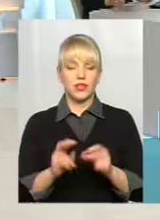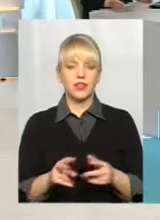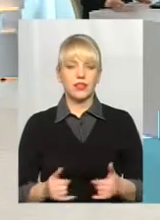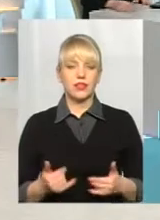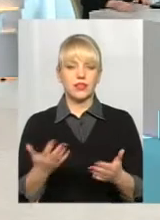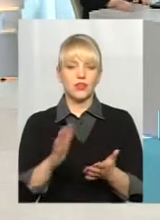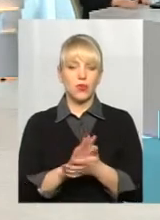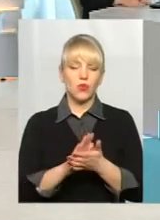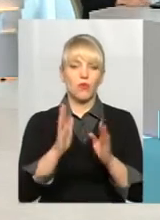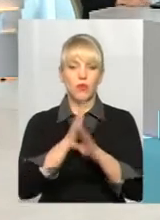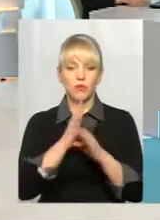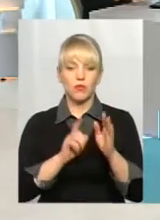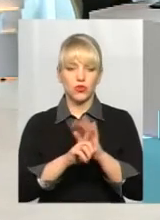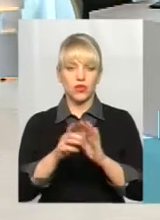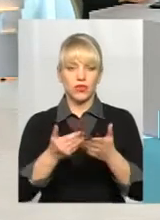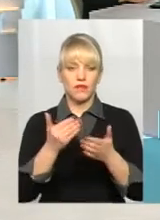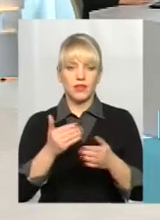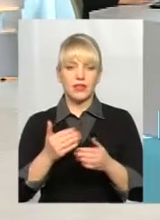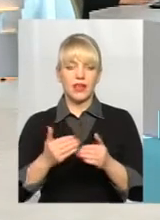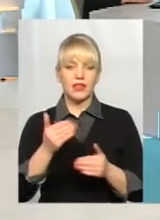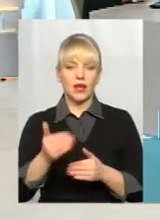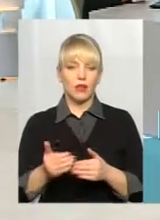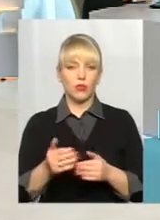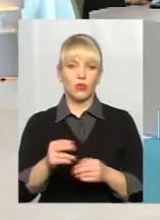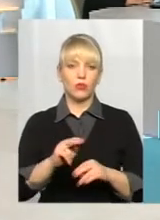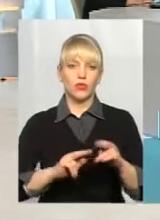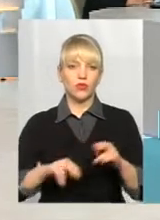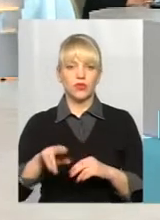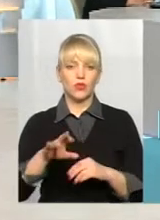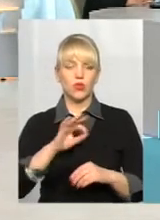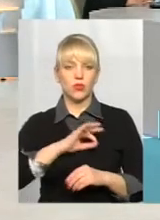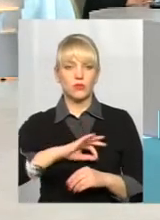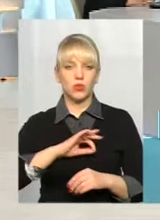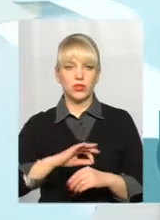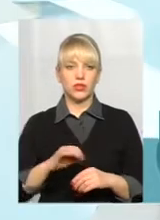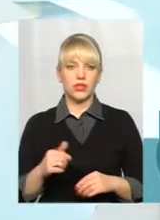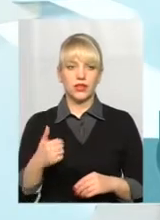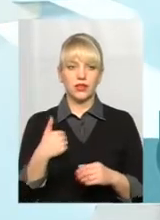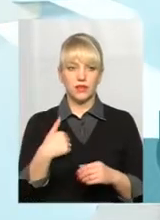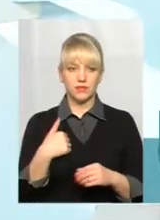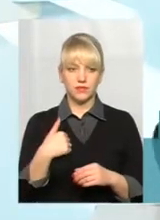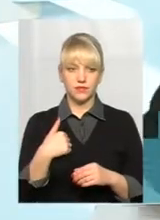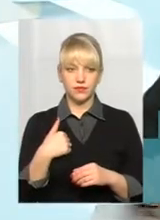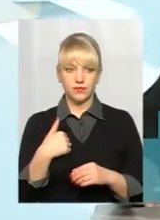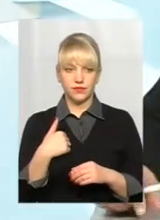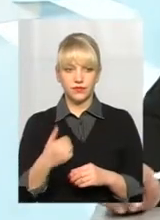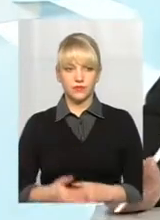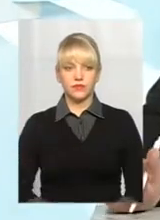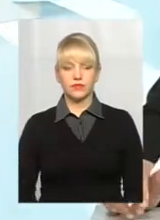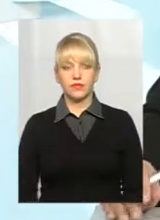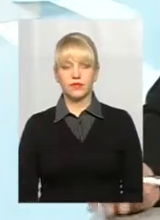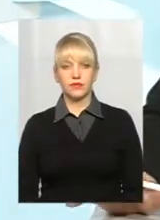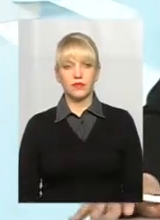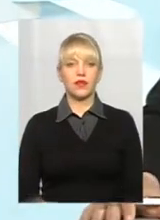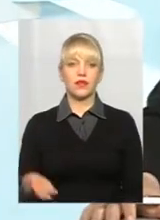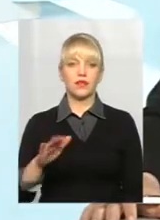починаючи від самого етапу будівництва, так, до експлуатації? Ну, я би, знаєте що, давайте я